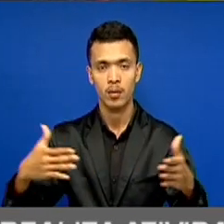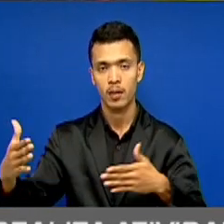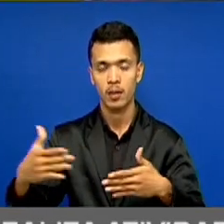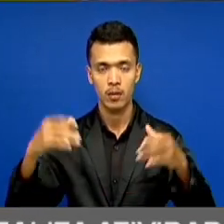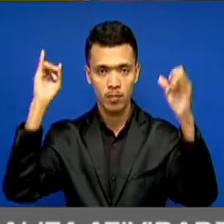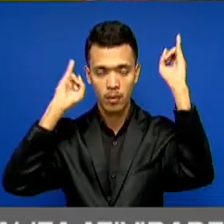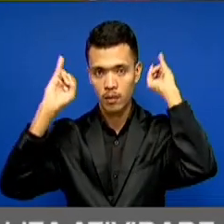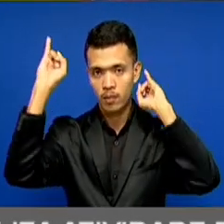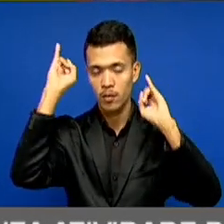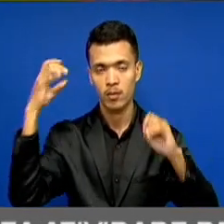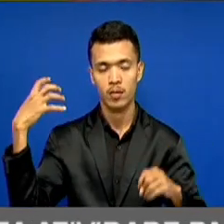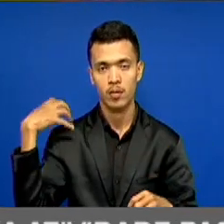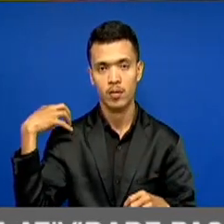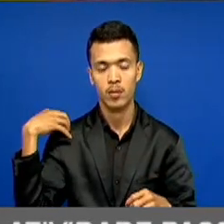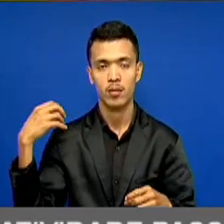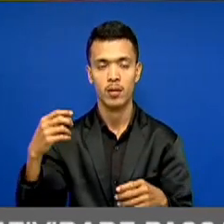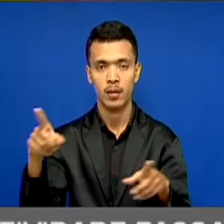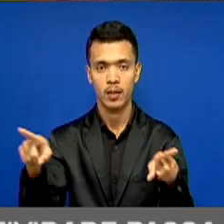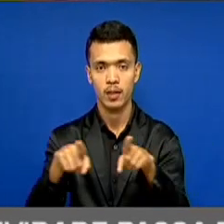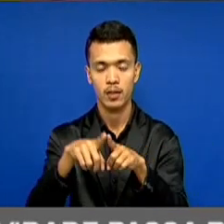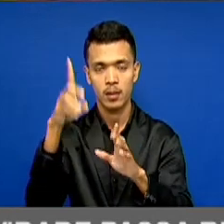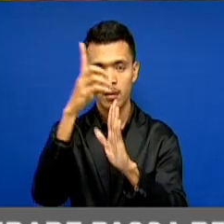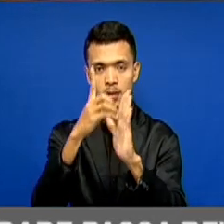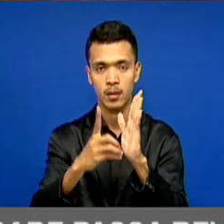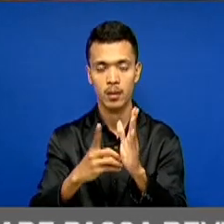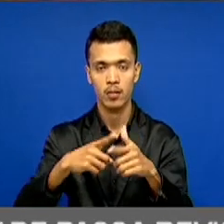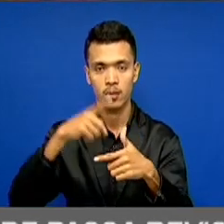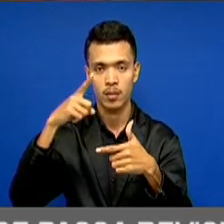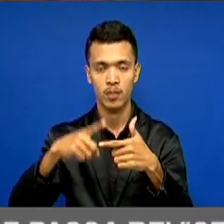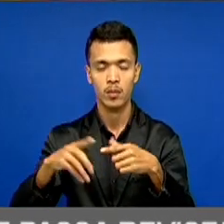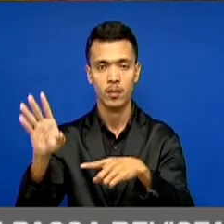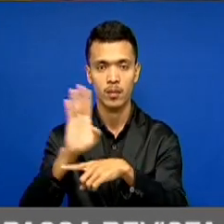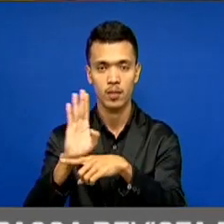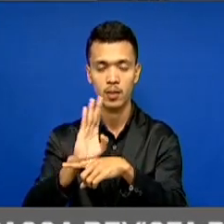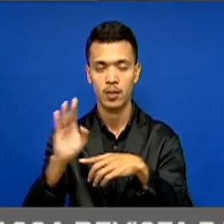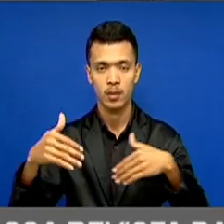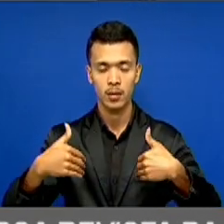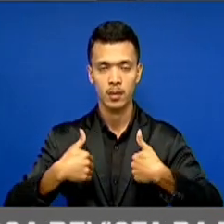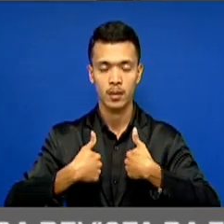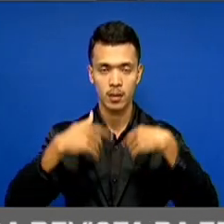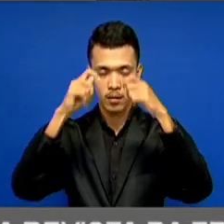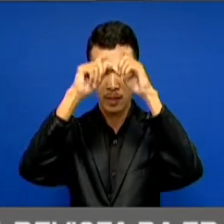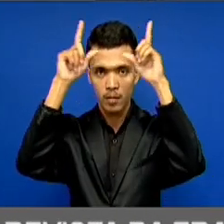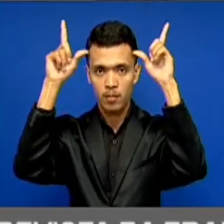em instituição relevante, sem a Nessa andar do SIDA, a fim ralo investimento e Railaran.